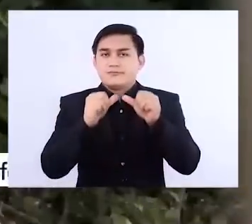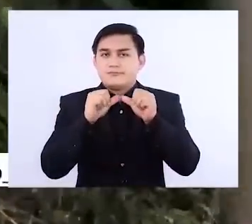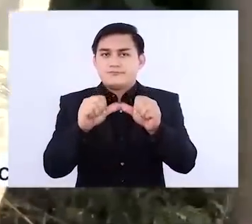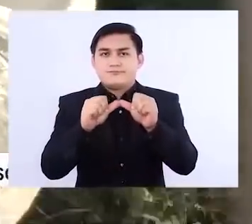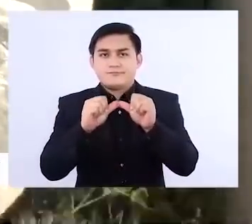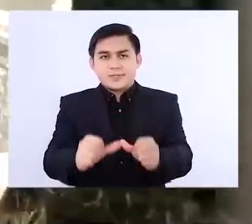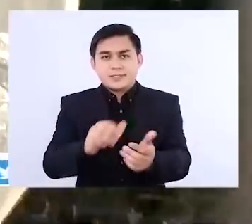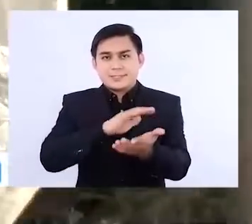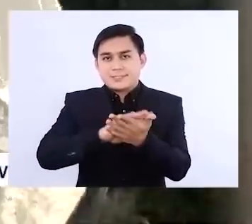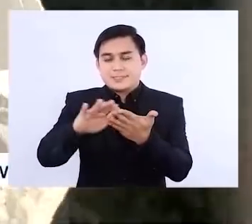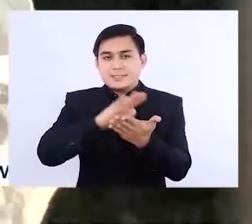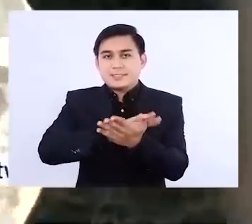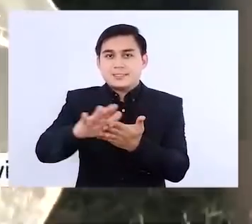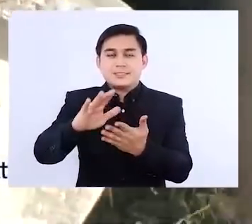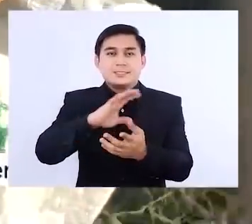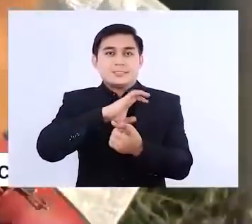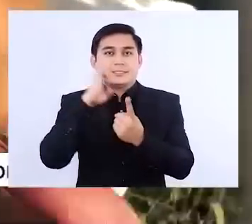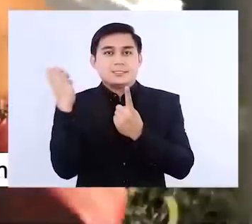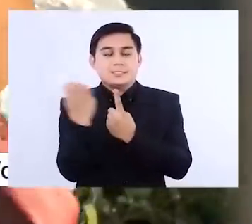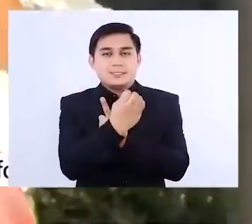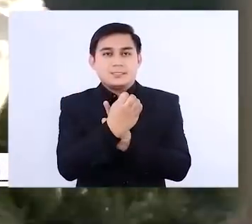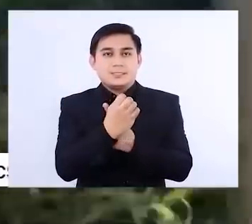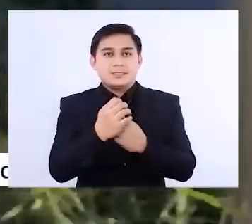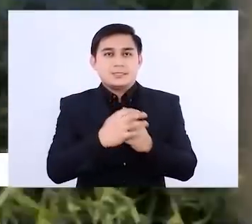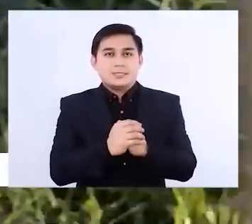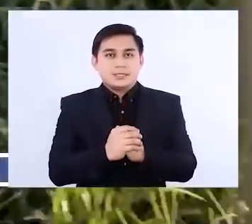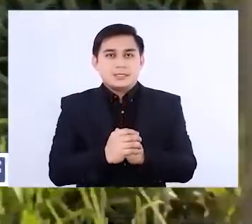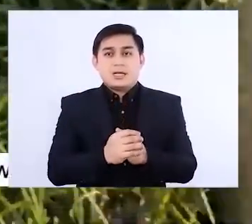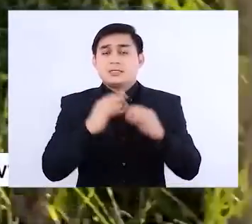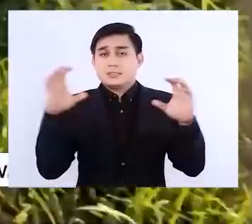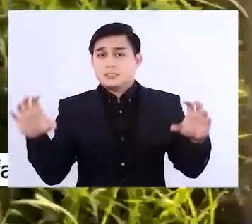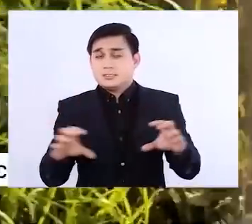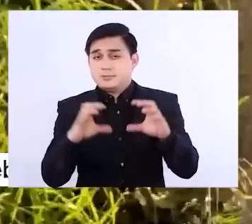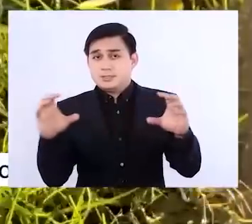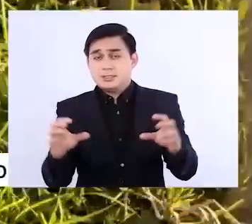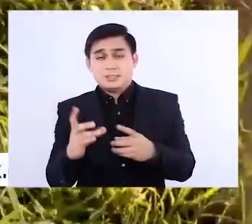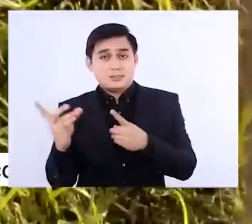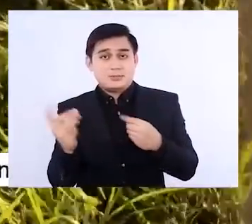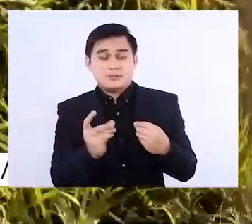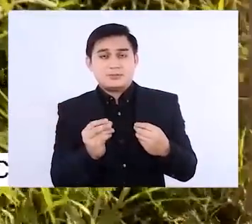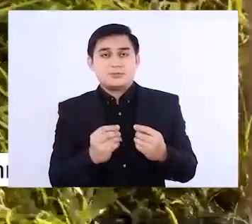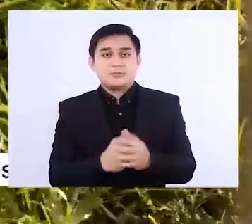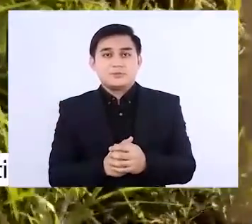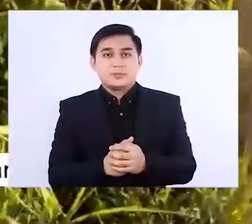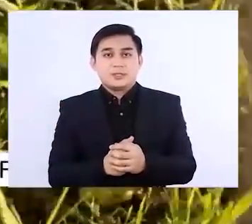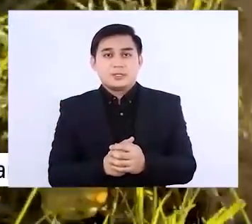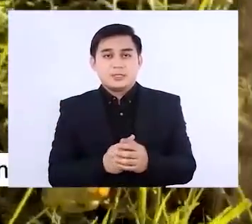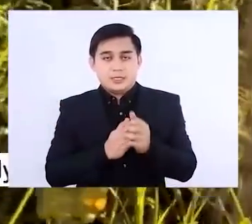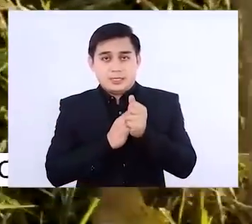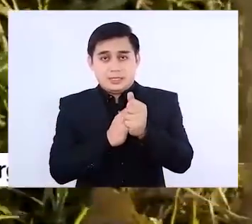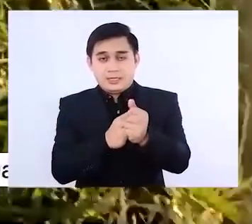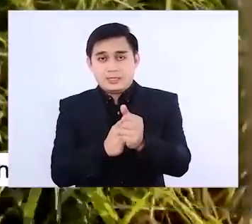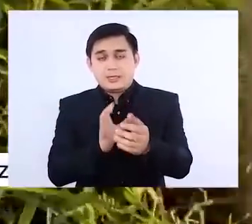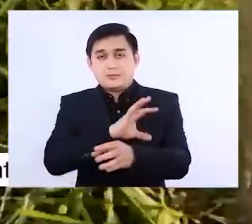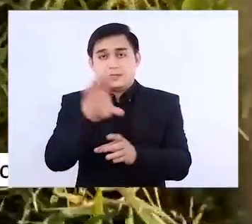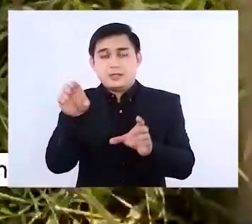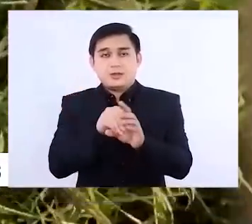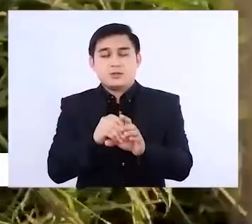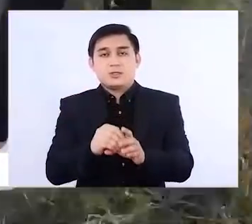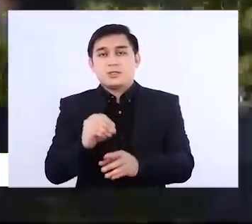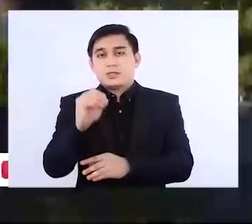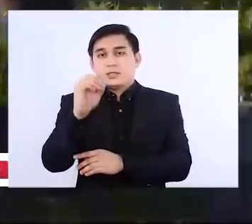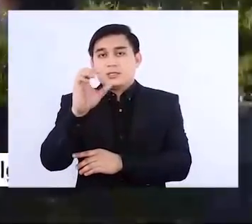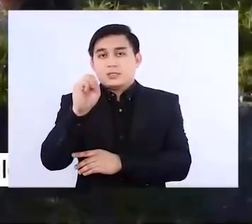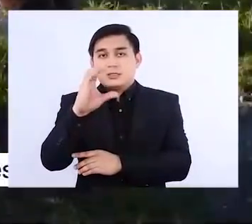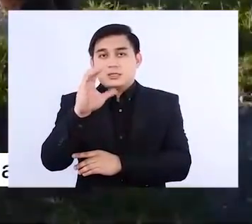na kapaligiran, ay isang socio-civic activity ang isinagawa. Pinangunahan ng Society of